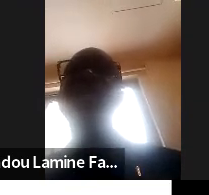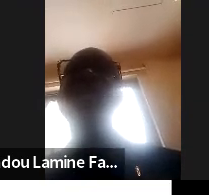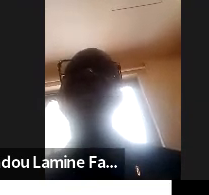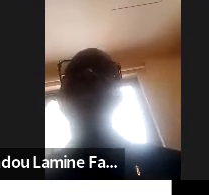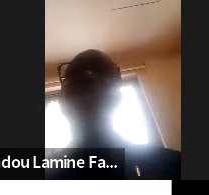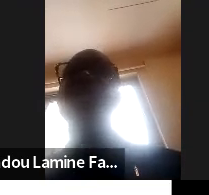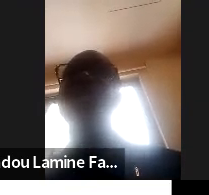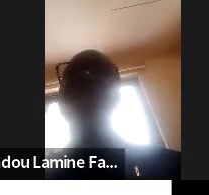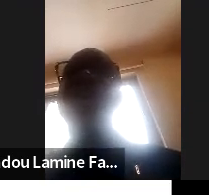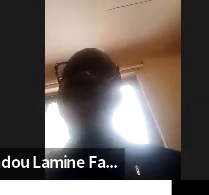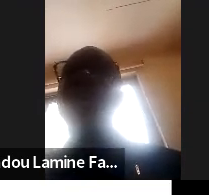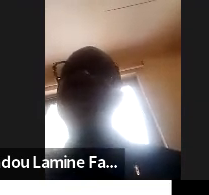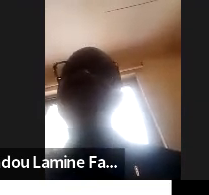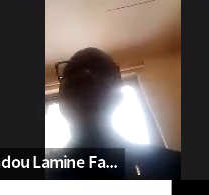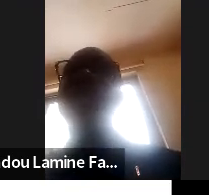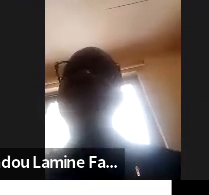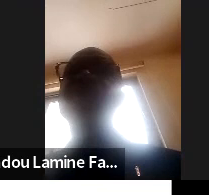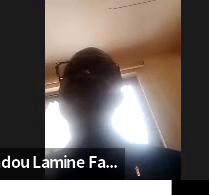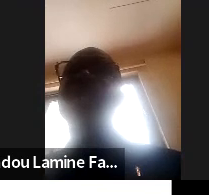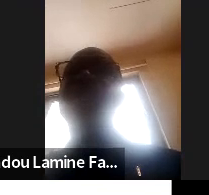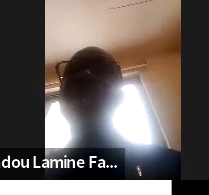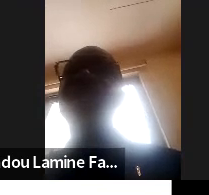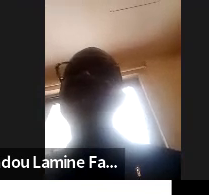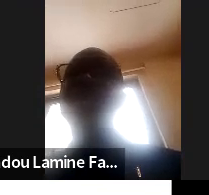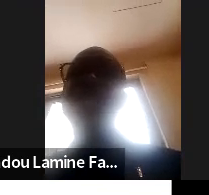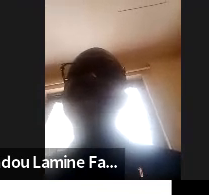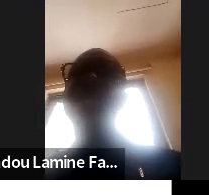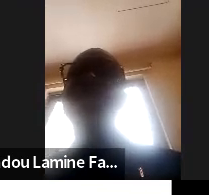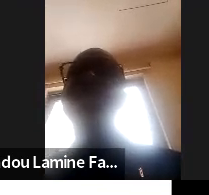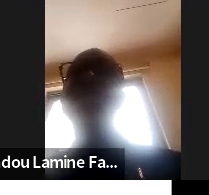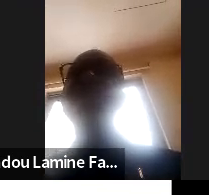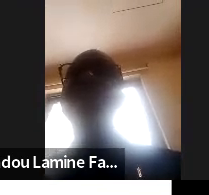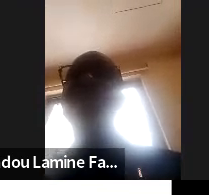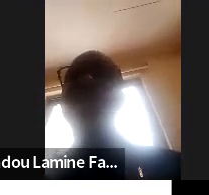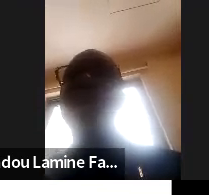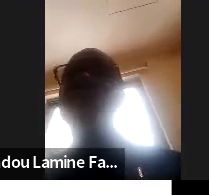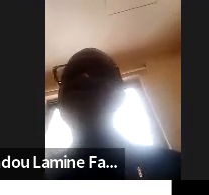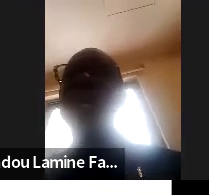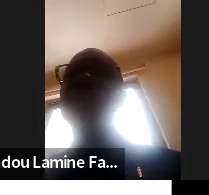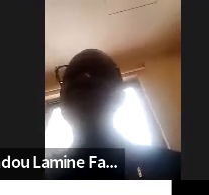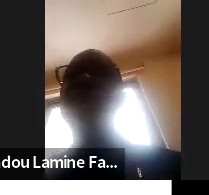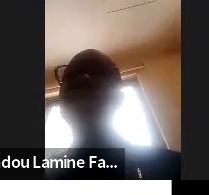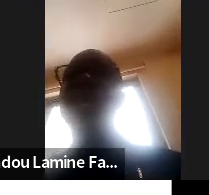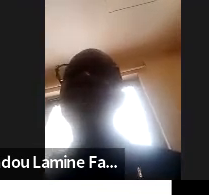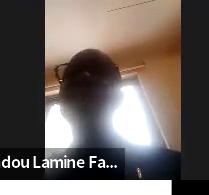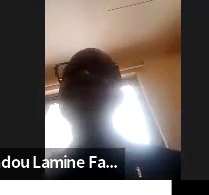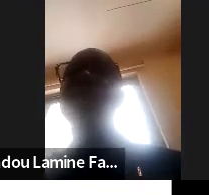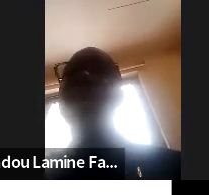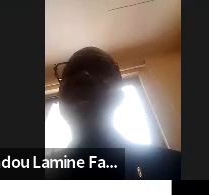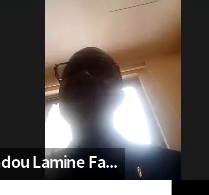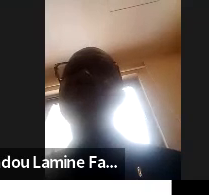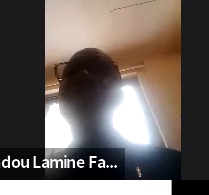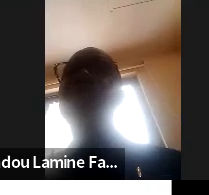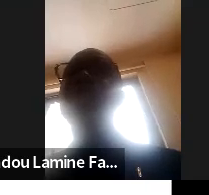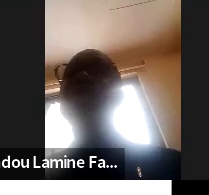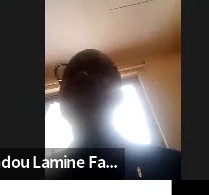carte d'égalité des chances avec la photo de la personne handicapée, les éléments d'état civil, la codification du handicap, la